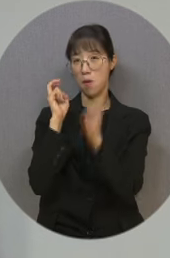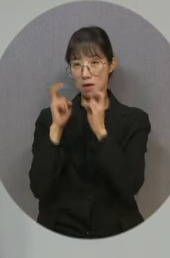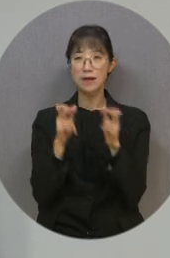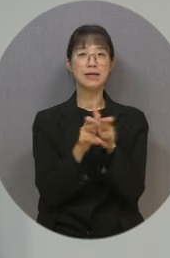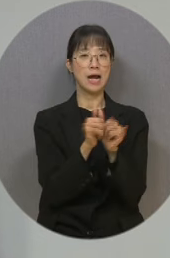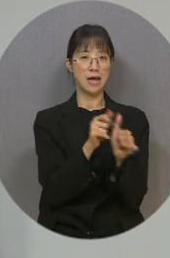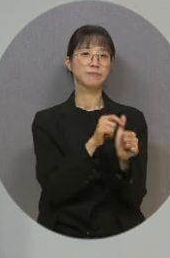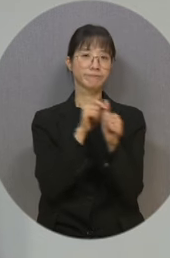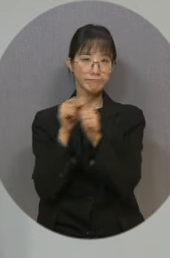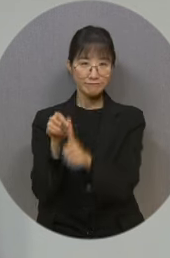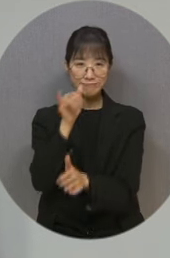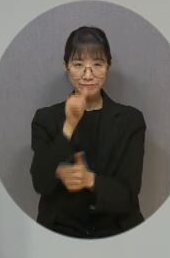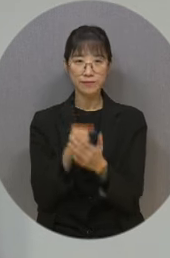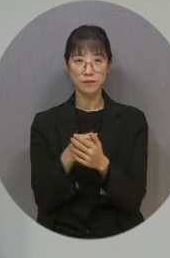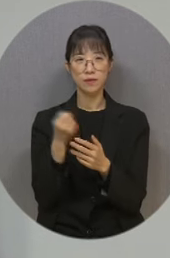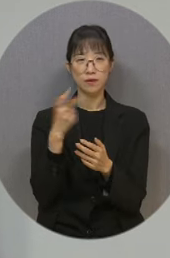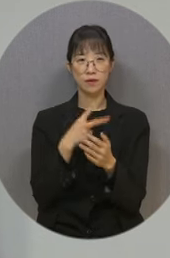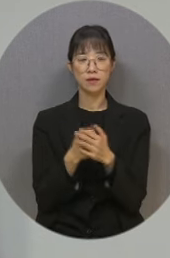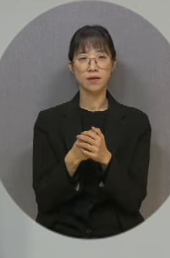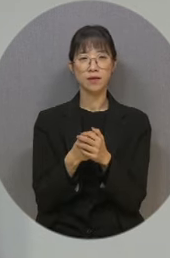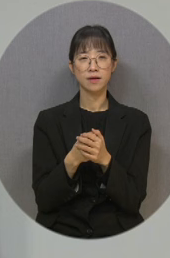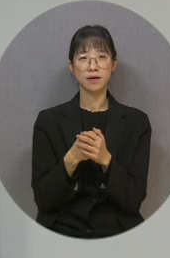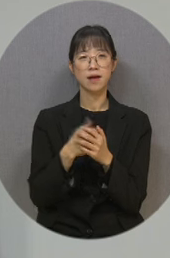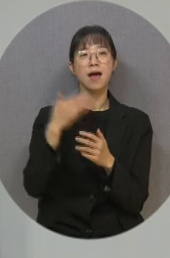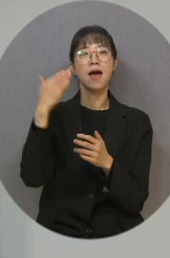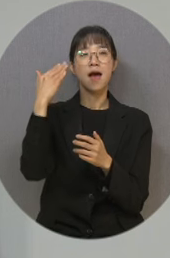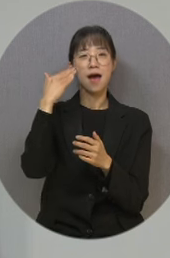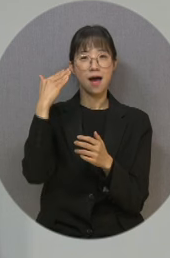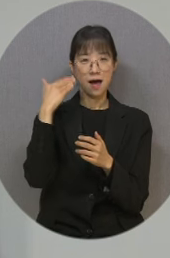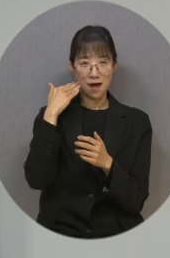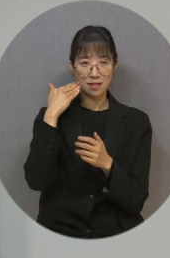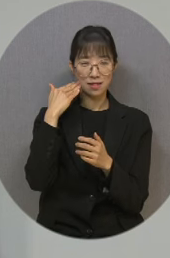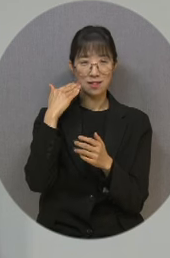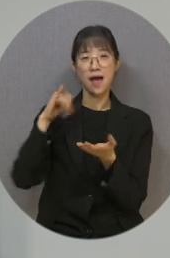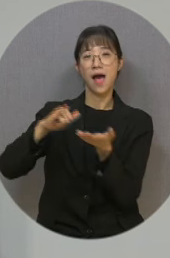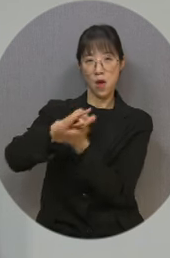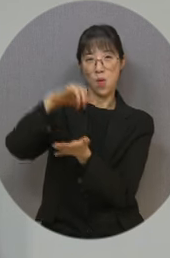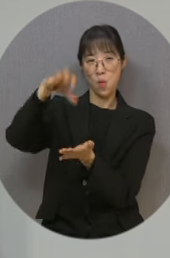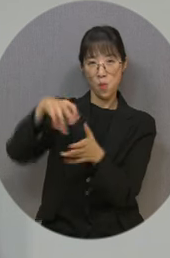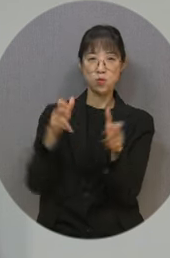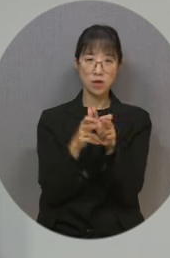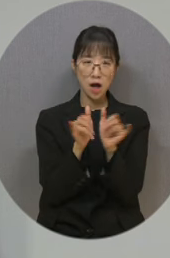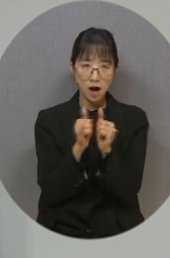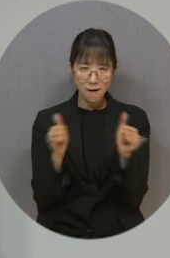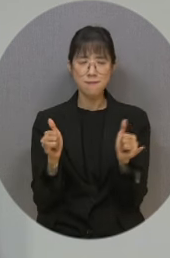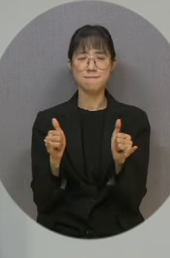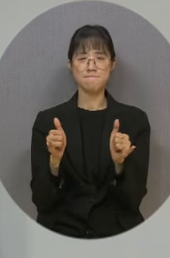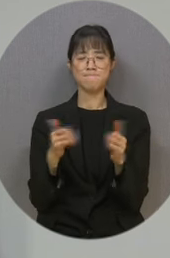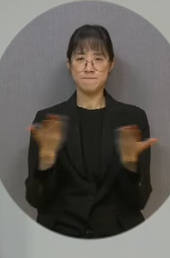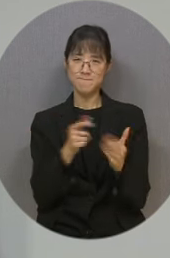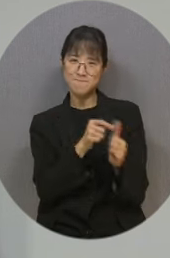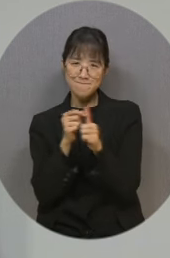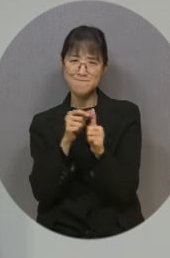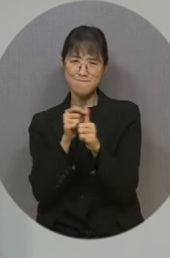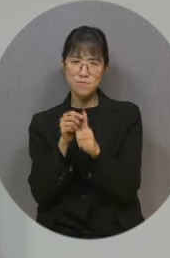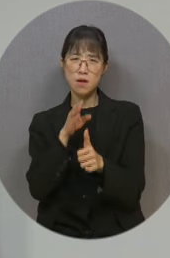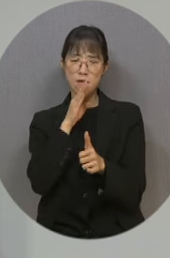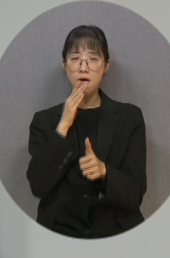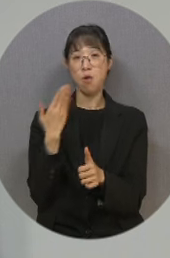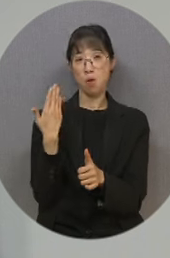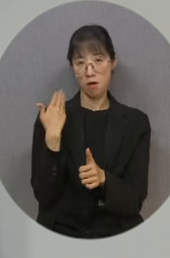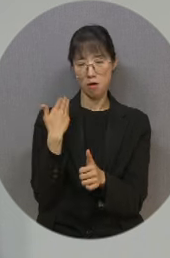뽑고 있고 또 민종이 날개 대한항공에서 장애인 고용에 진짜 발벗고 나서고 있습니다 최근